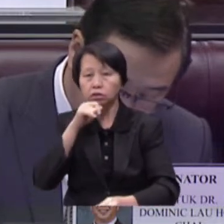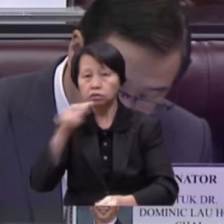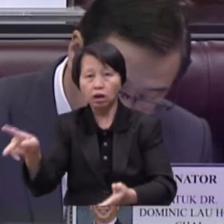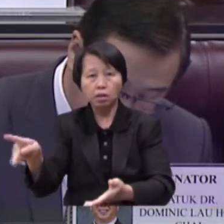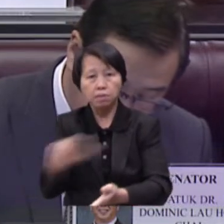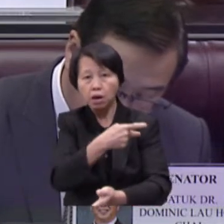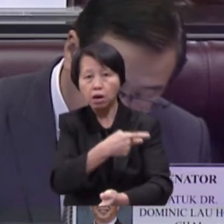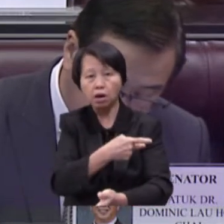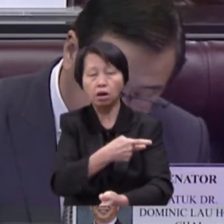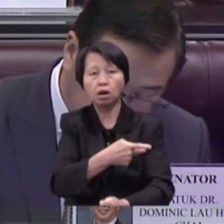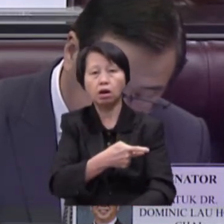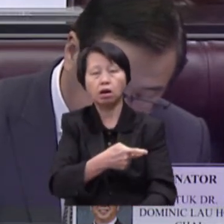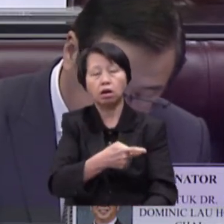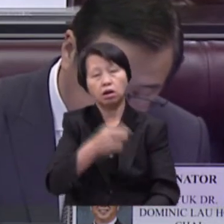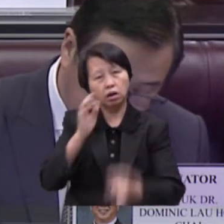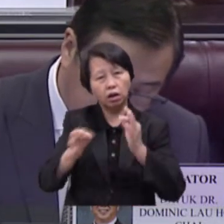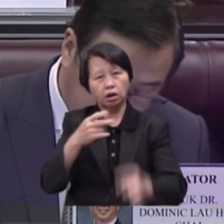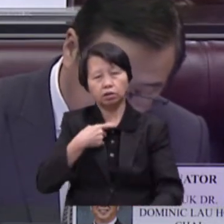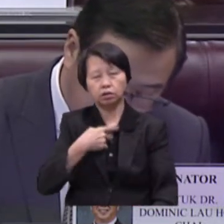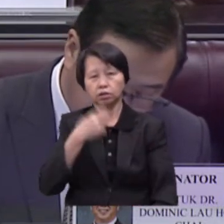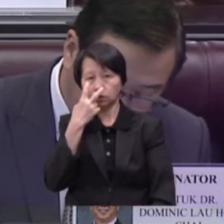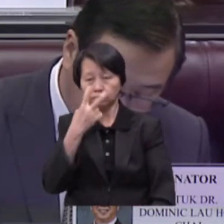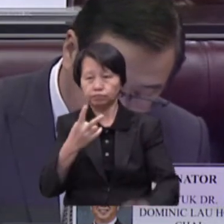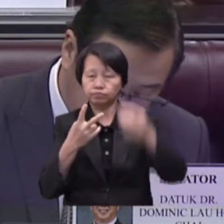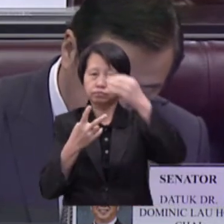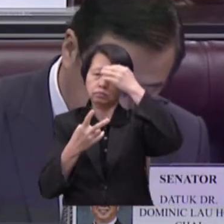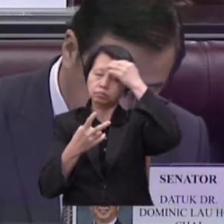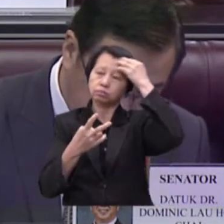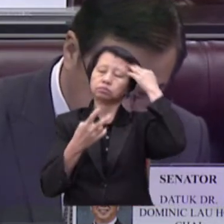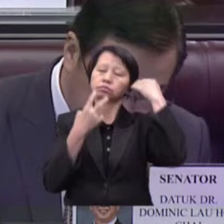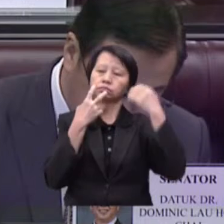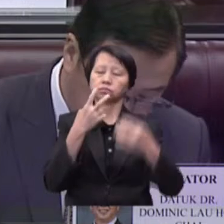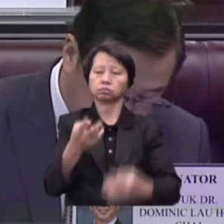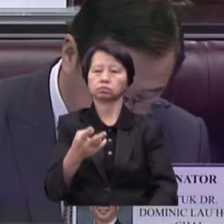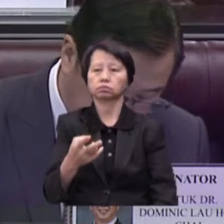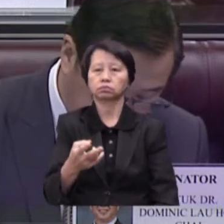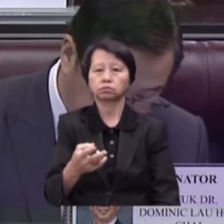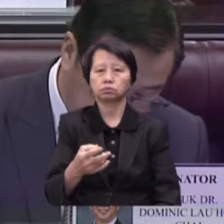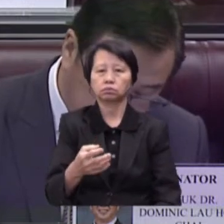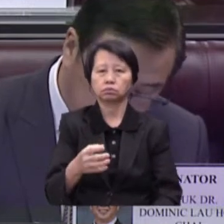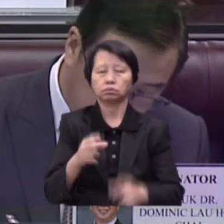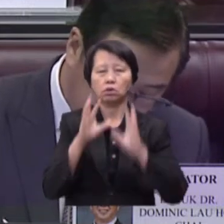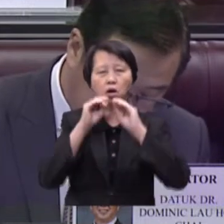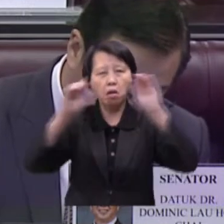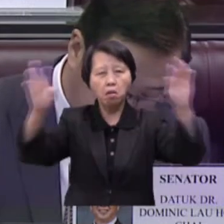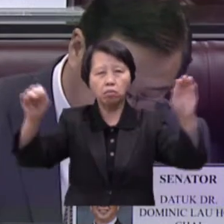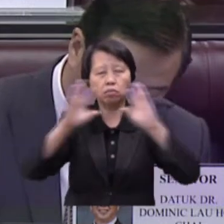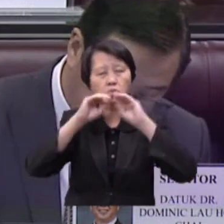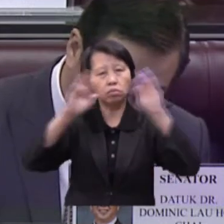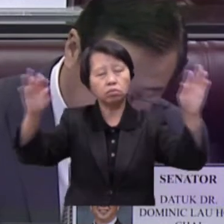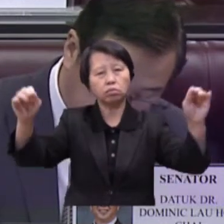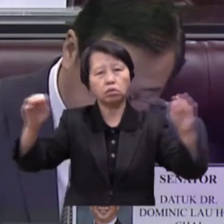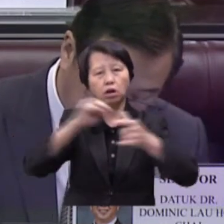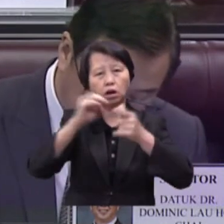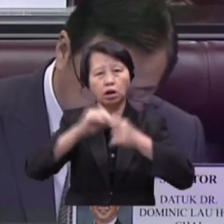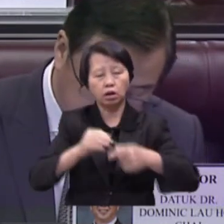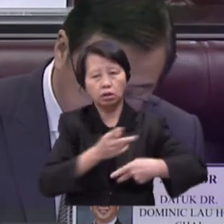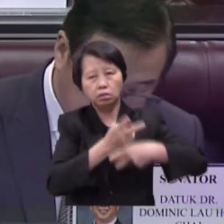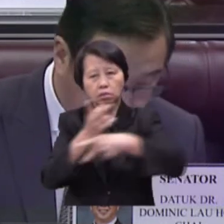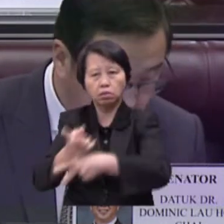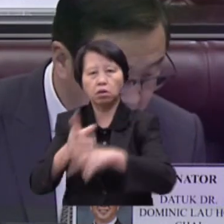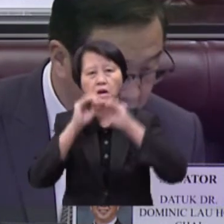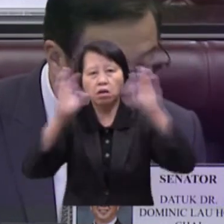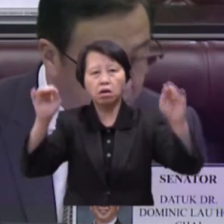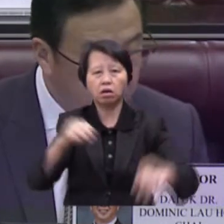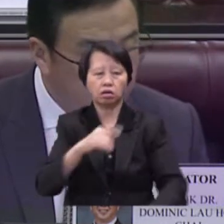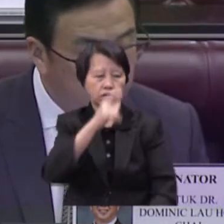pembayaran sebab kalau kita tengok sebenarnya yang mengeluarkan ataupun yang memberi kenyamanan ini